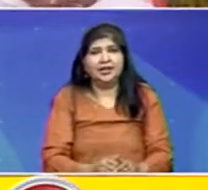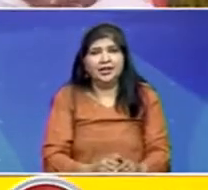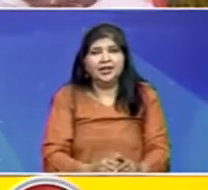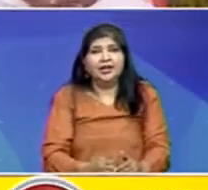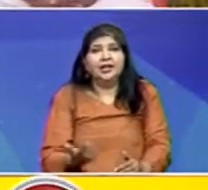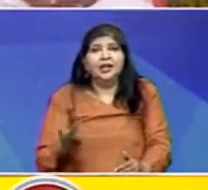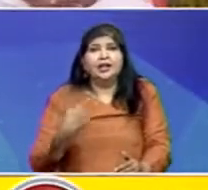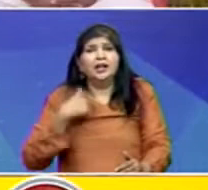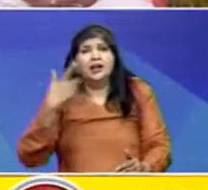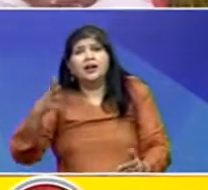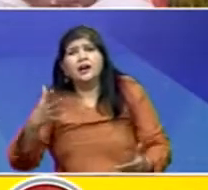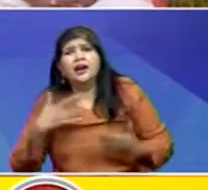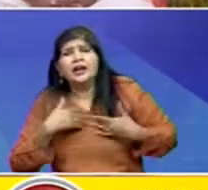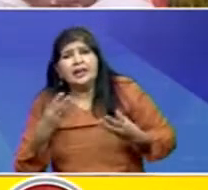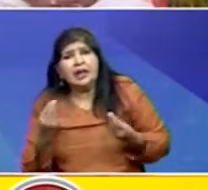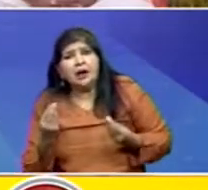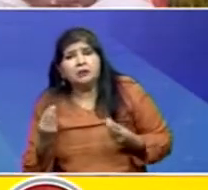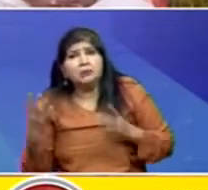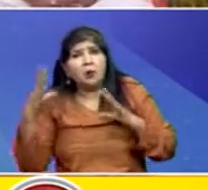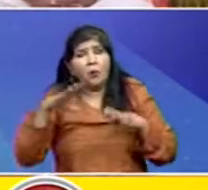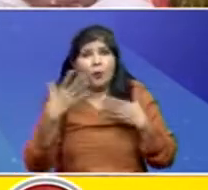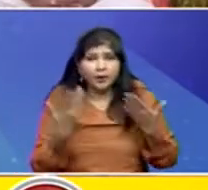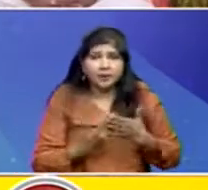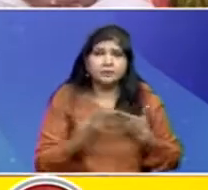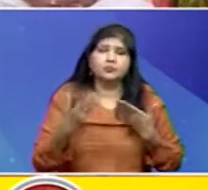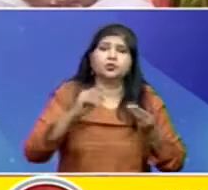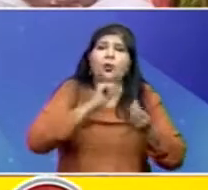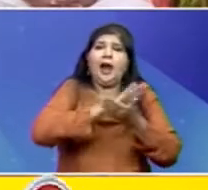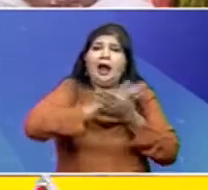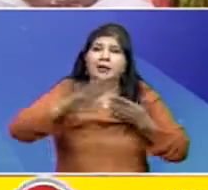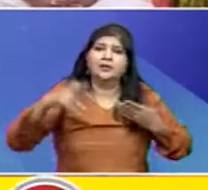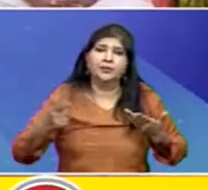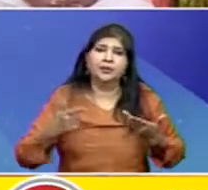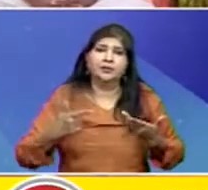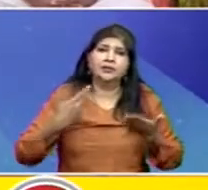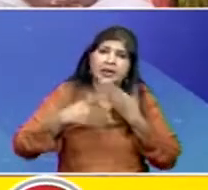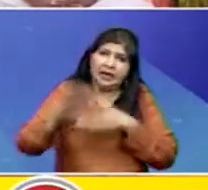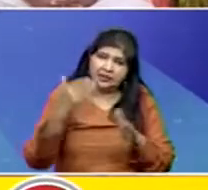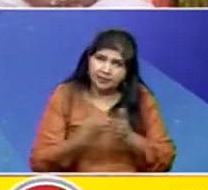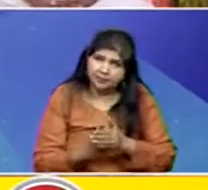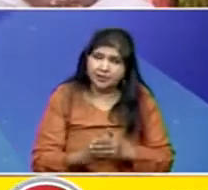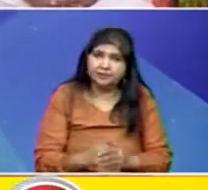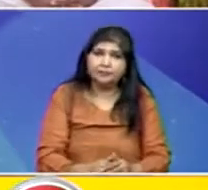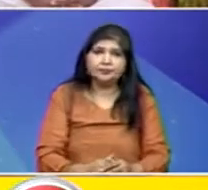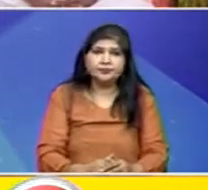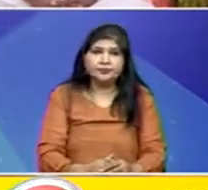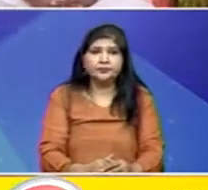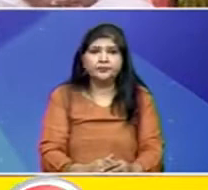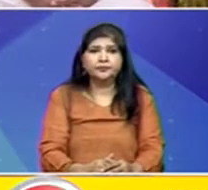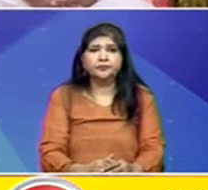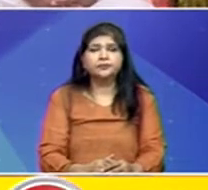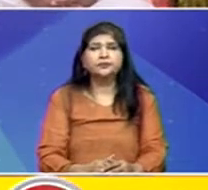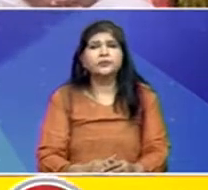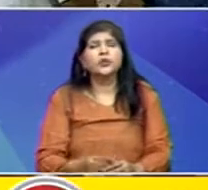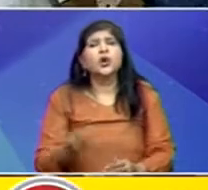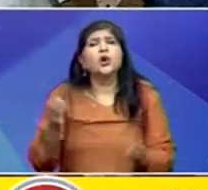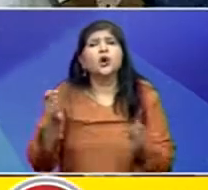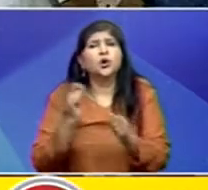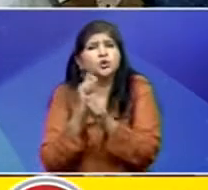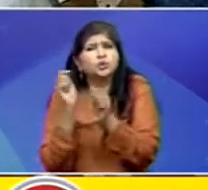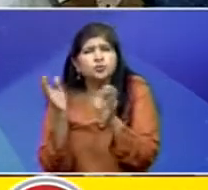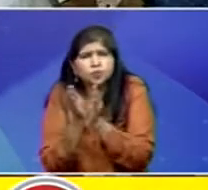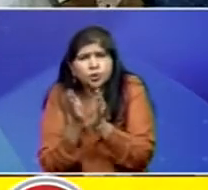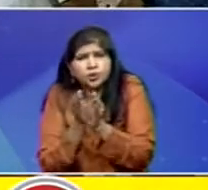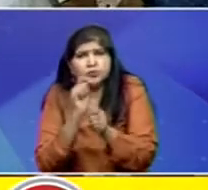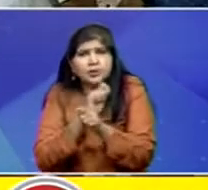बिना कारण जो एक हाव पैदा हुआ है, उसको निकाला जाए, यह डर निकाला जाए, और छोटी छोटी टेक्निक जो